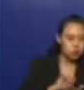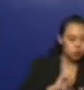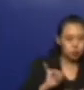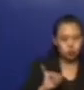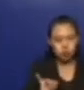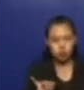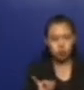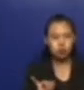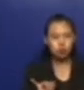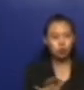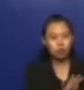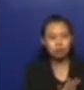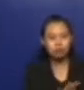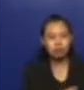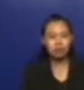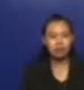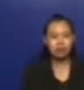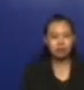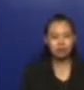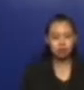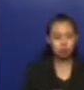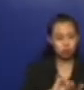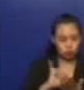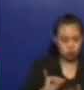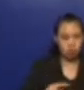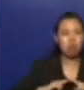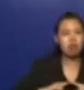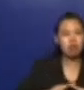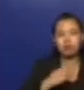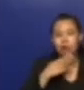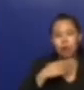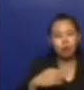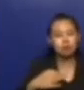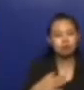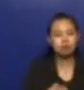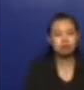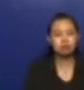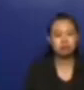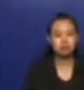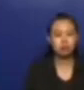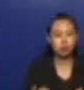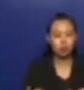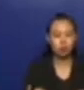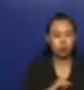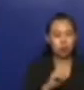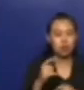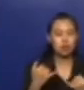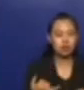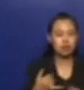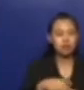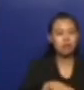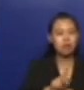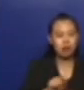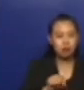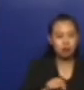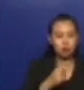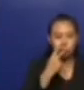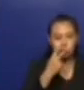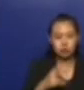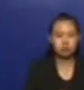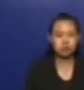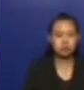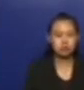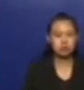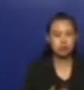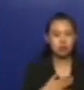ก็ถูกเสมอนี่วันนี้ท่านประธานทราบไหมครับผมพูดเรื่องส่วนตัวนิดนึงผมเป็นผู้